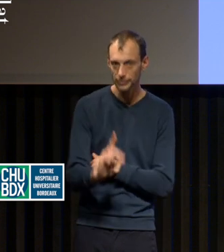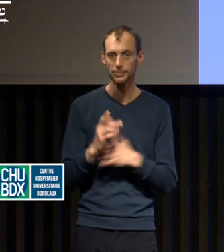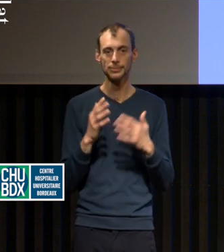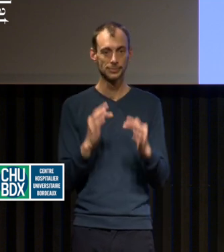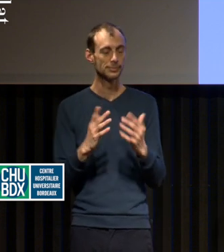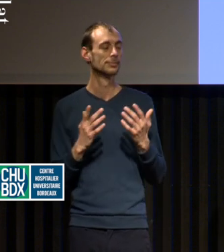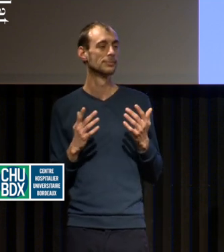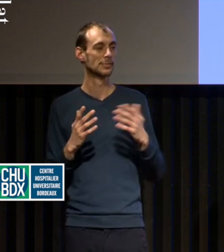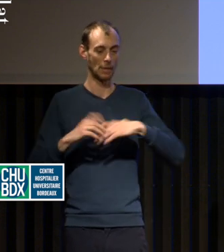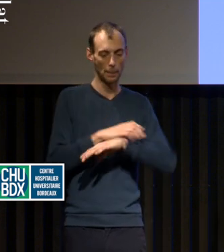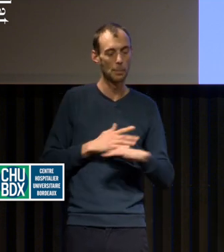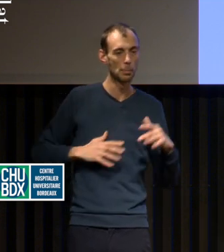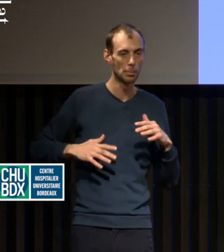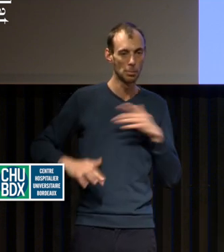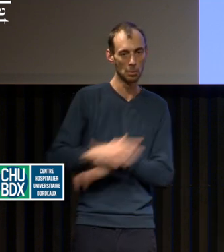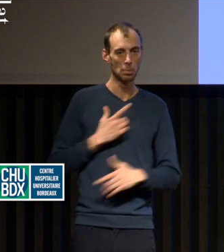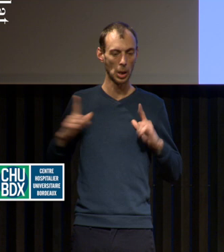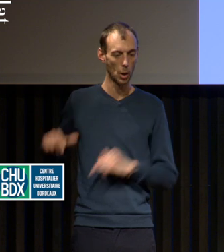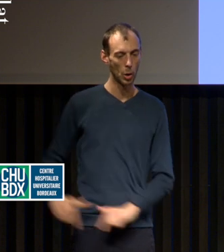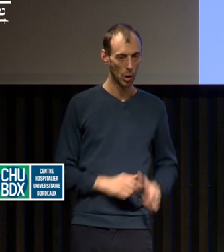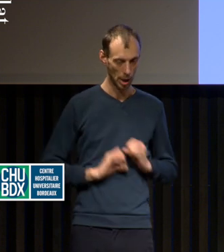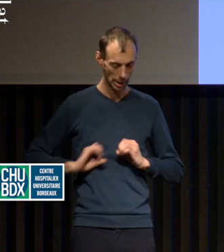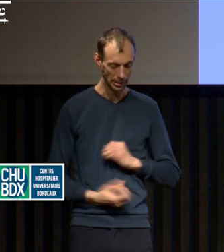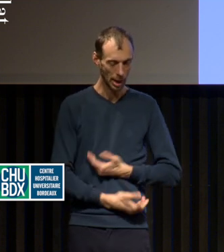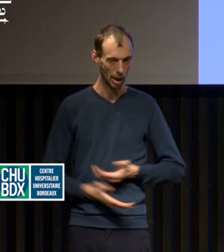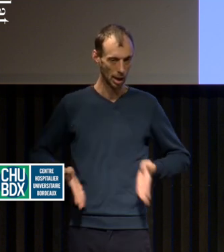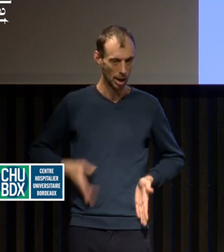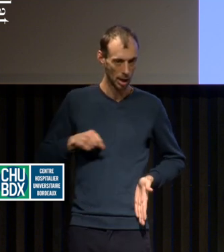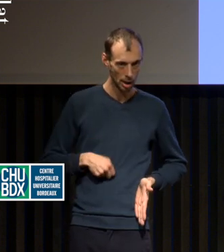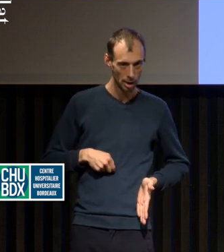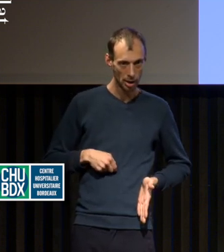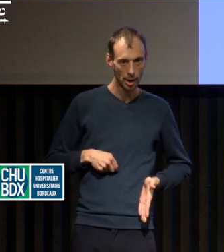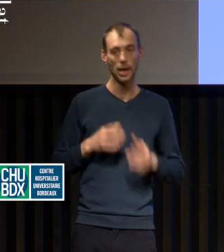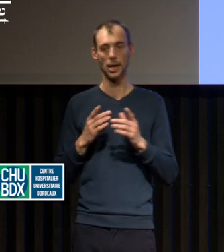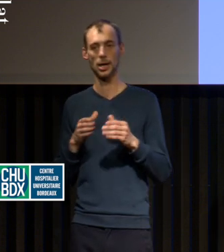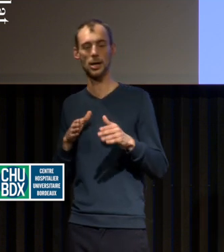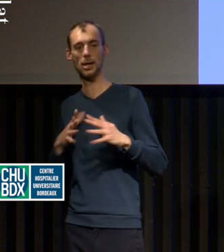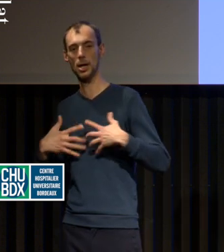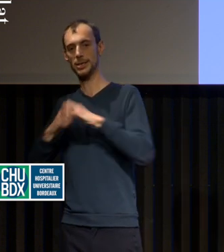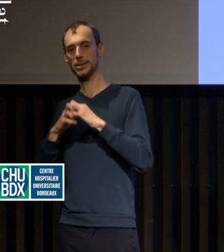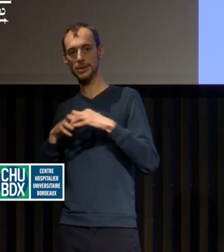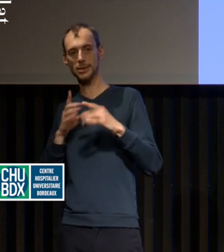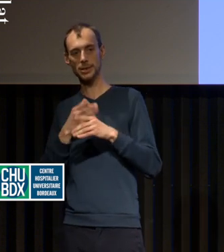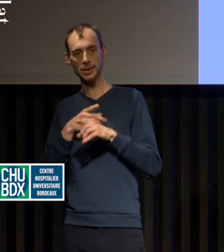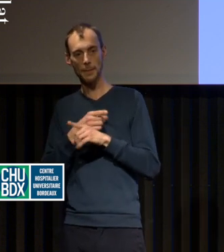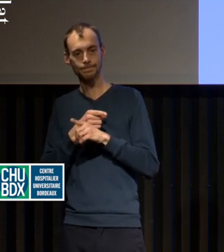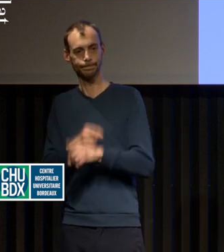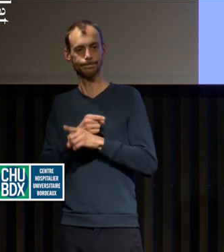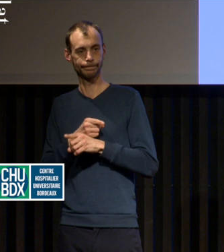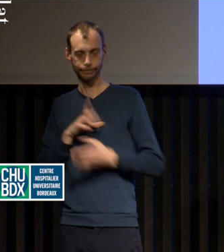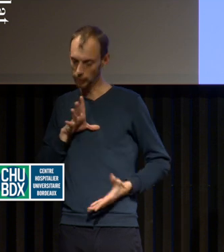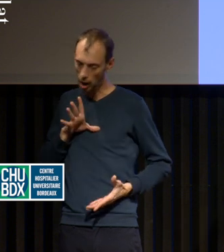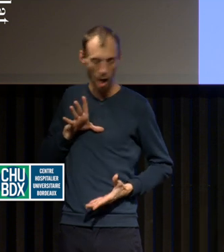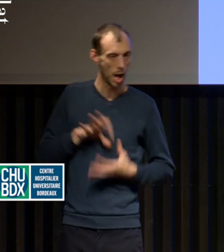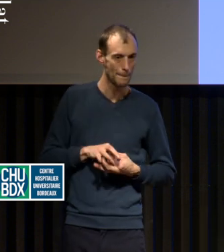microbiote intestinal et le système immunitaire. Et ce système immunitaire, il a besoin du microbiote pour se développer, pour